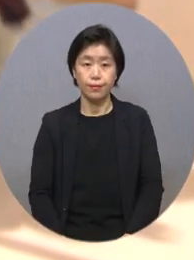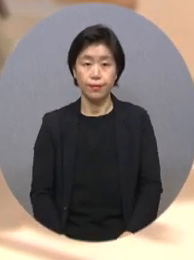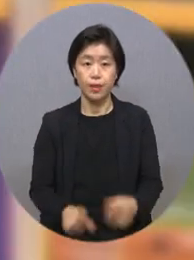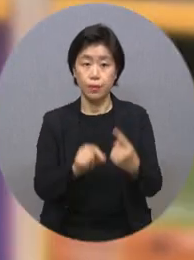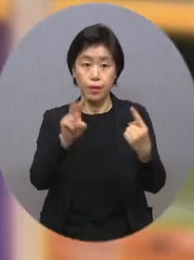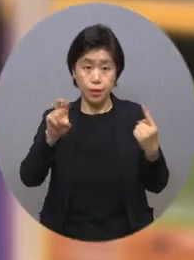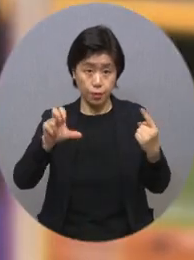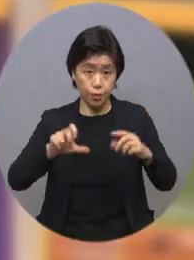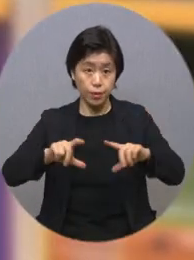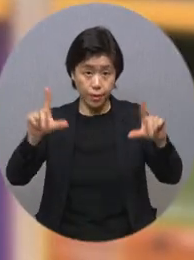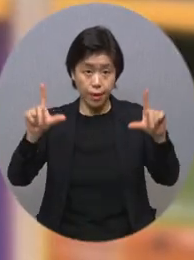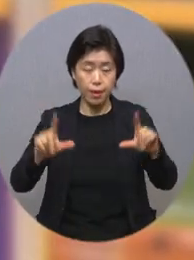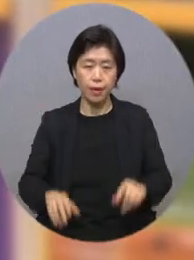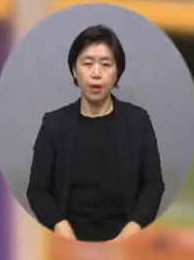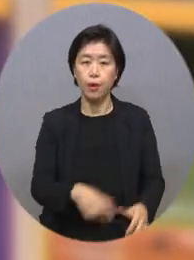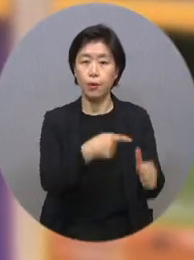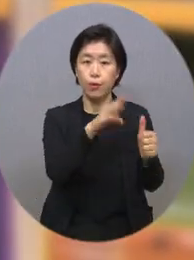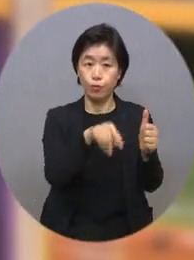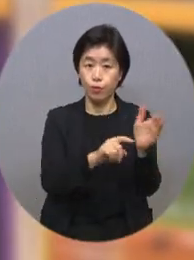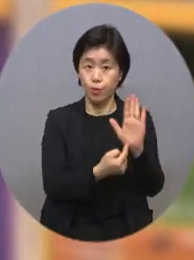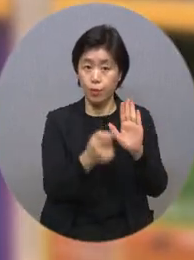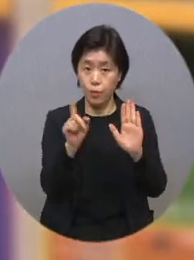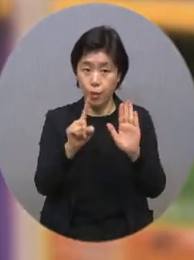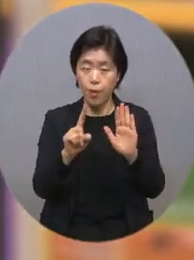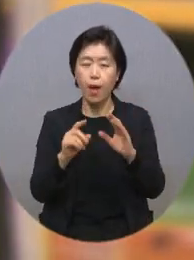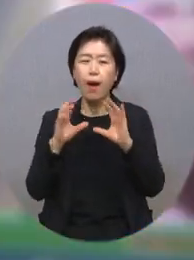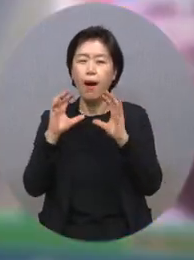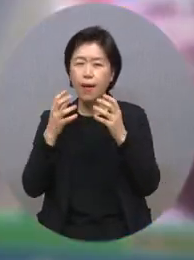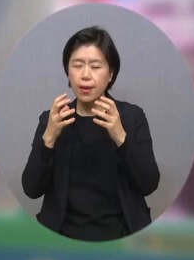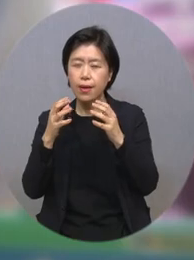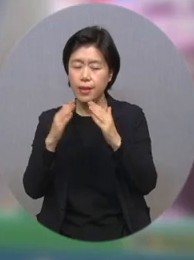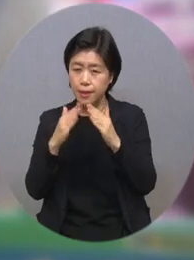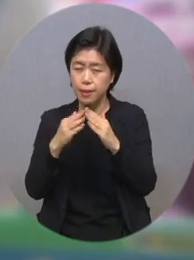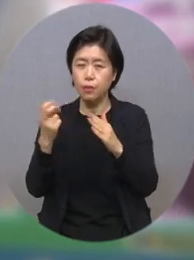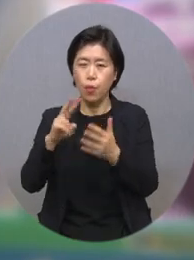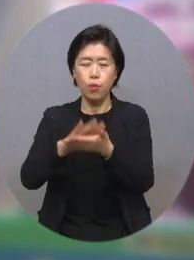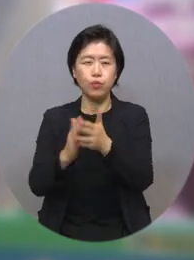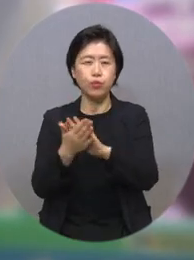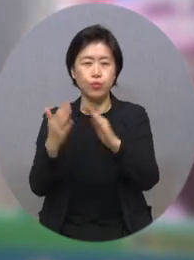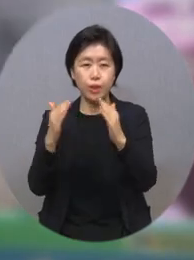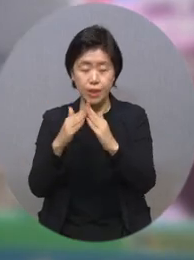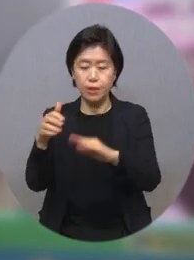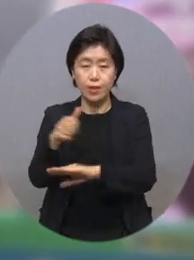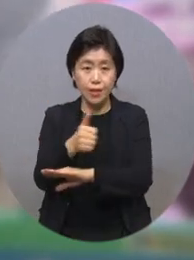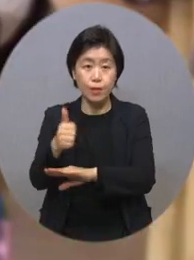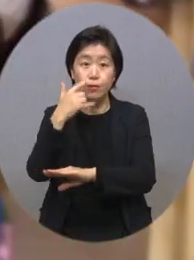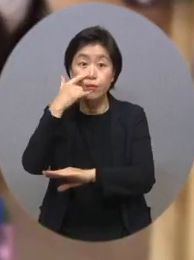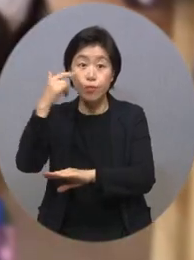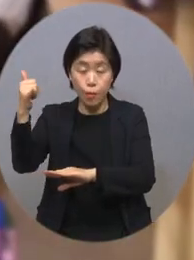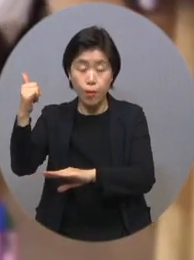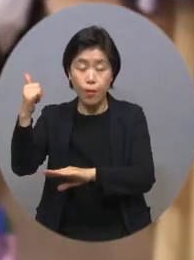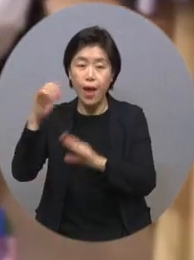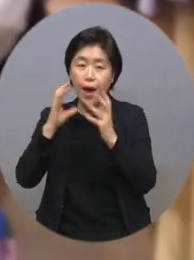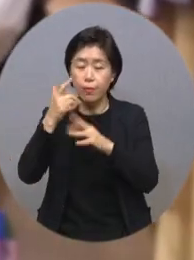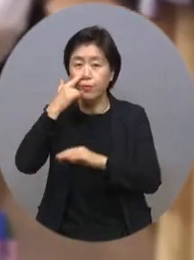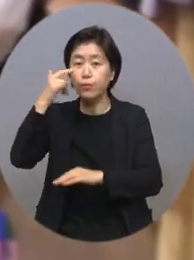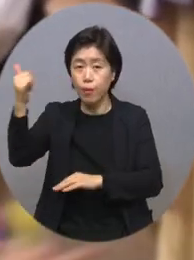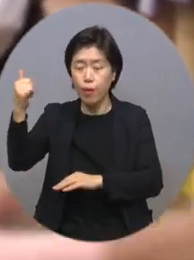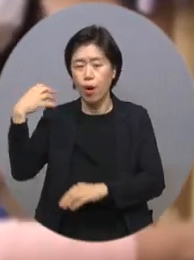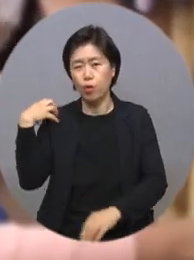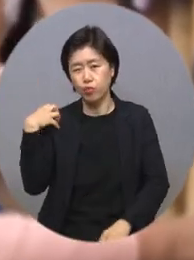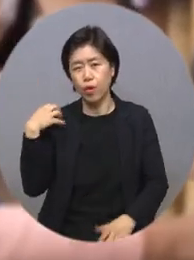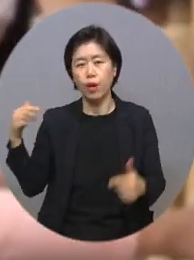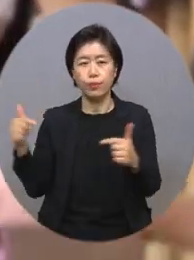교육부는 유치원과 어린이집에 다니는 유아에 대한 학부모의 교육 보육 비용부담을 줄이기 위해 유아학비